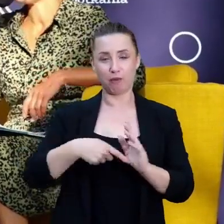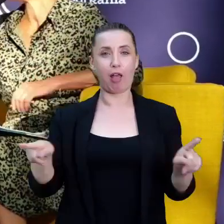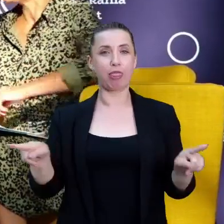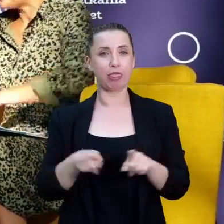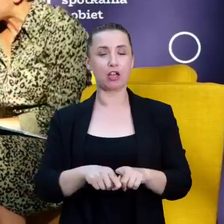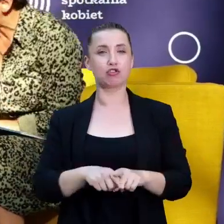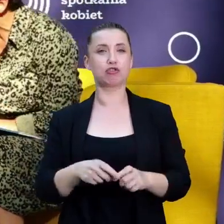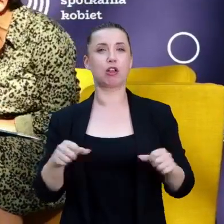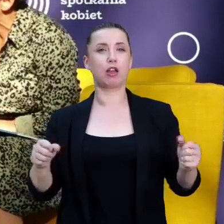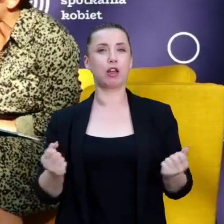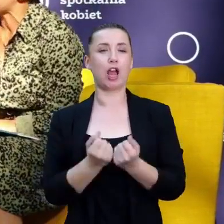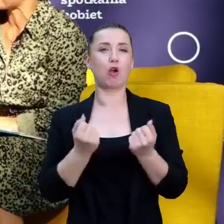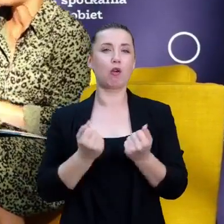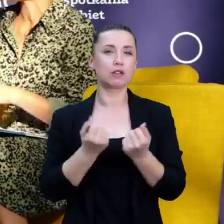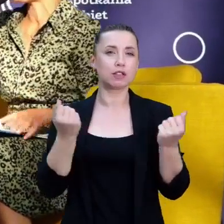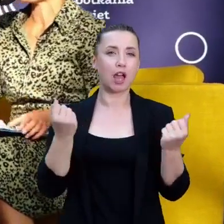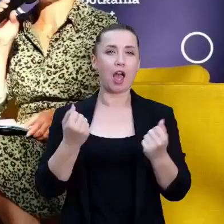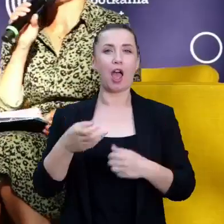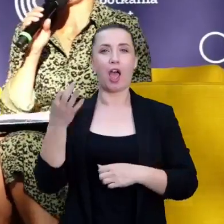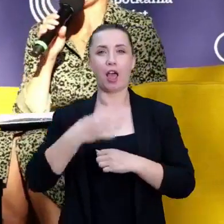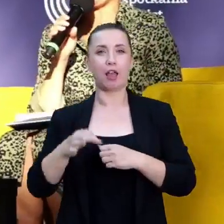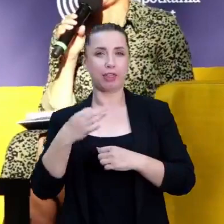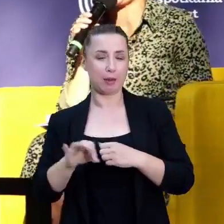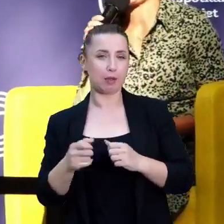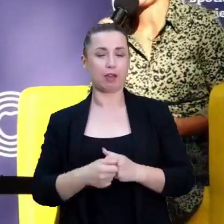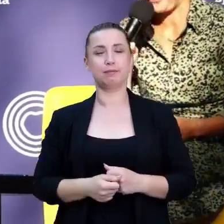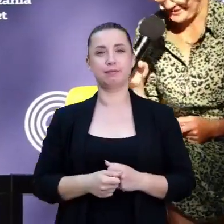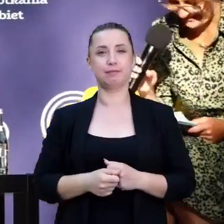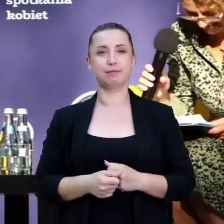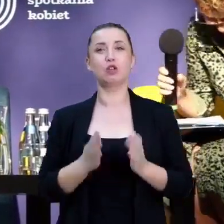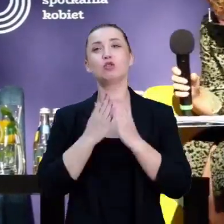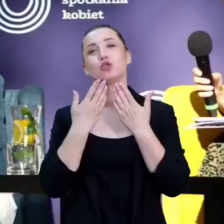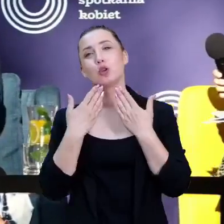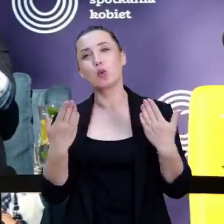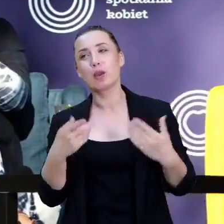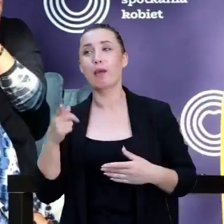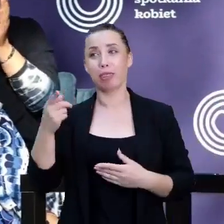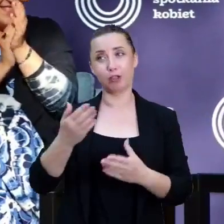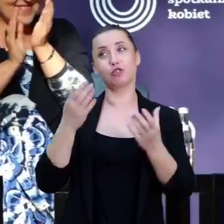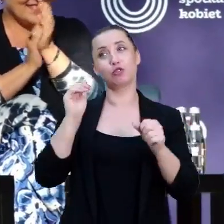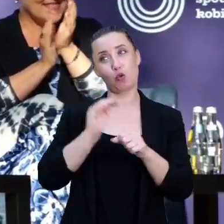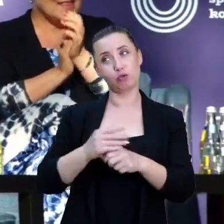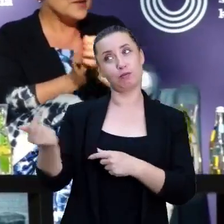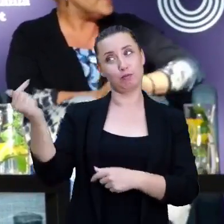Akademii Multi Art. Witamy cię bardzo serdecznie, dziękuję, że przyjęłaś zaproszenie. Dzień dobry.